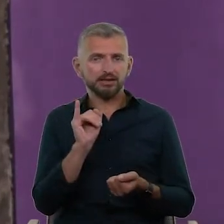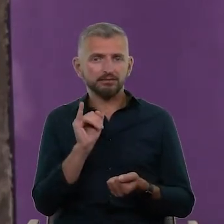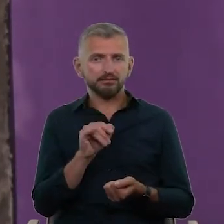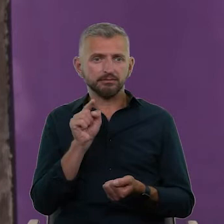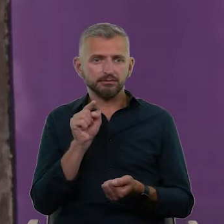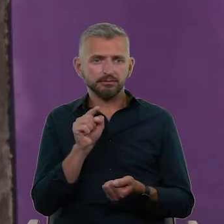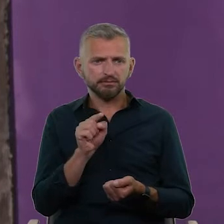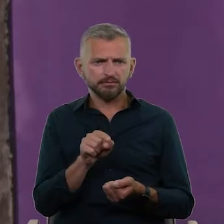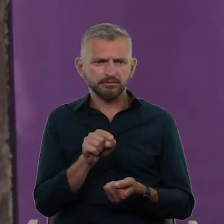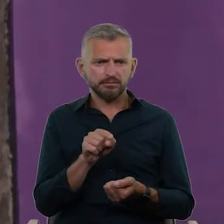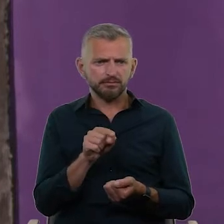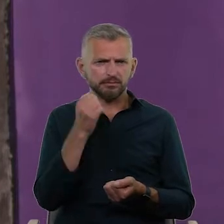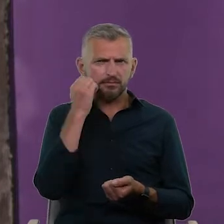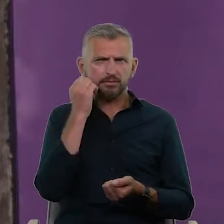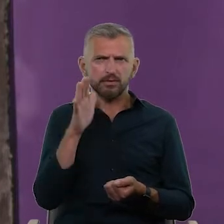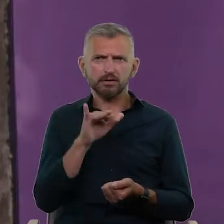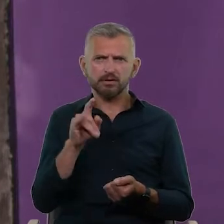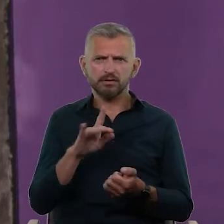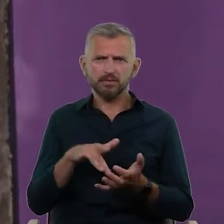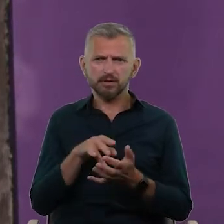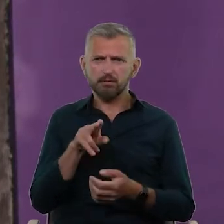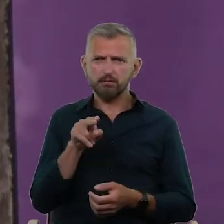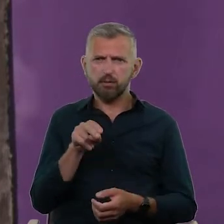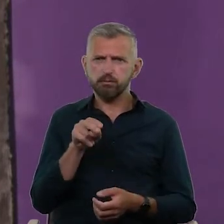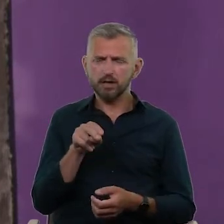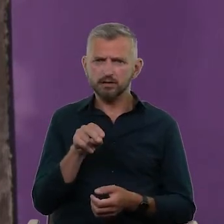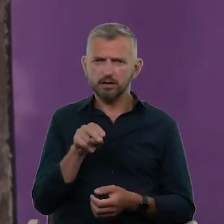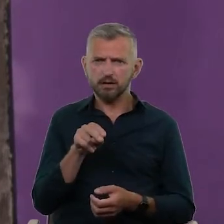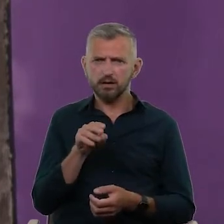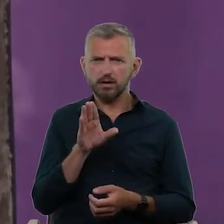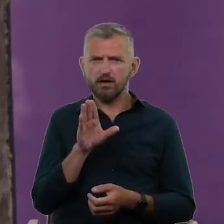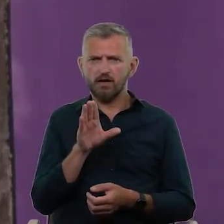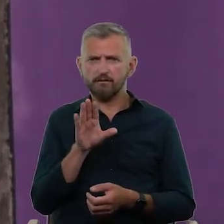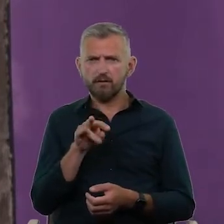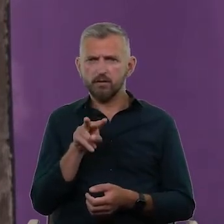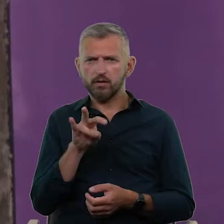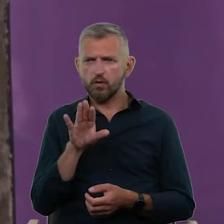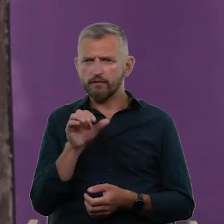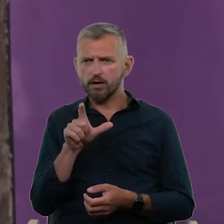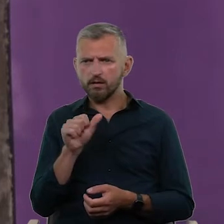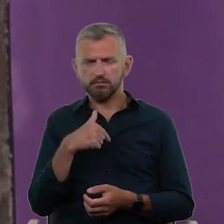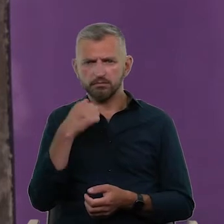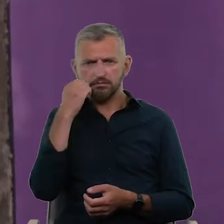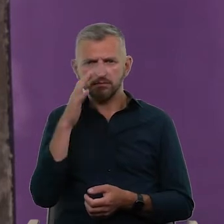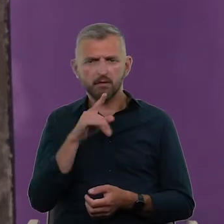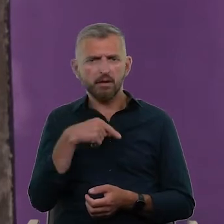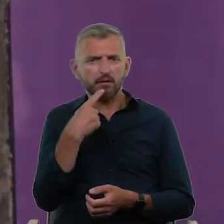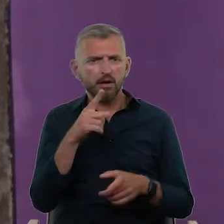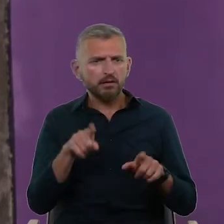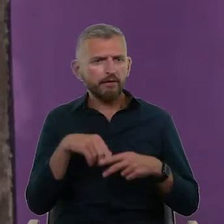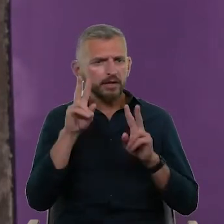він чи не пам'ятаю, з Попасної, він чи з Головахи, він, я не запам'ятав. Він каже, я навіть не